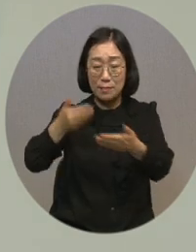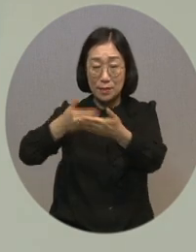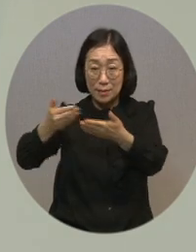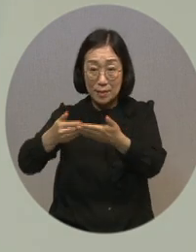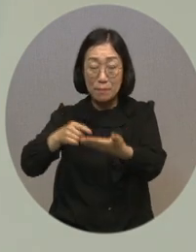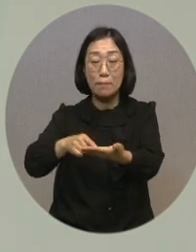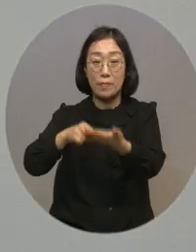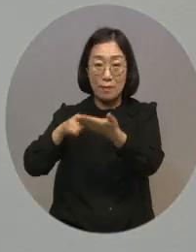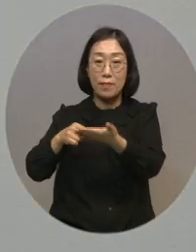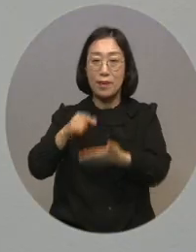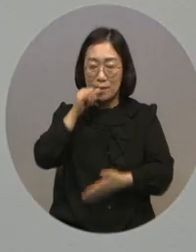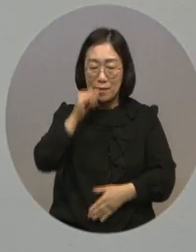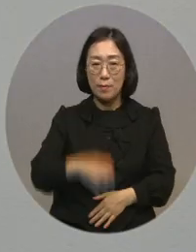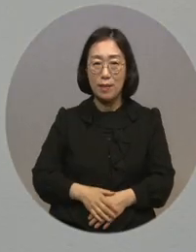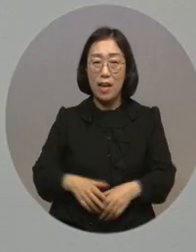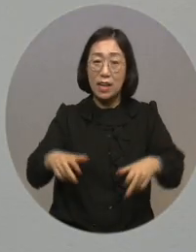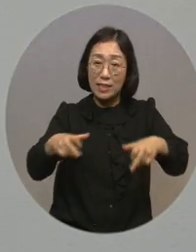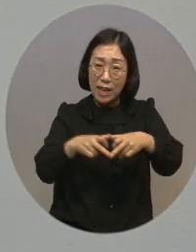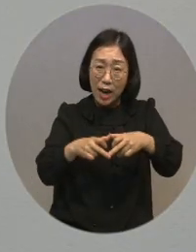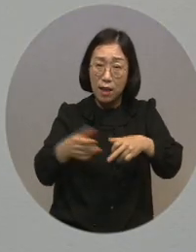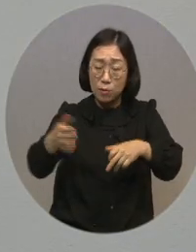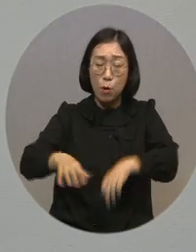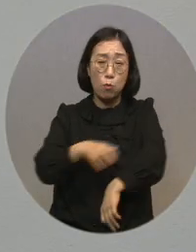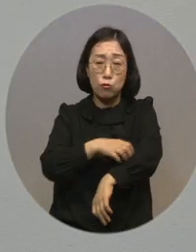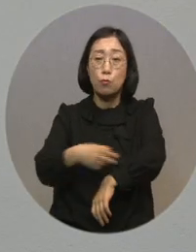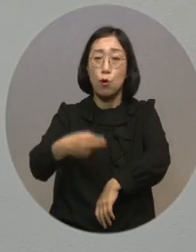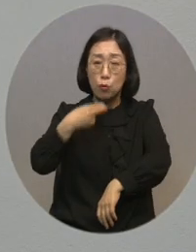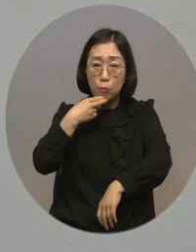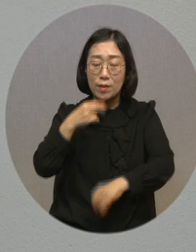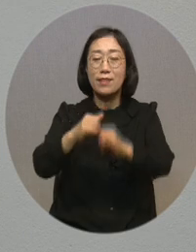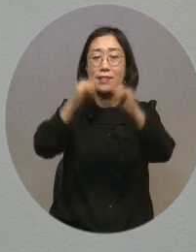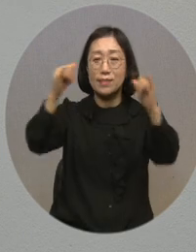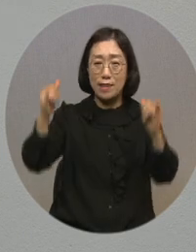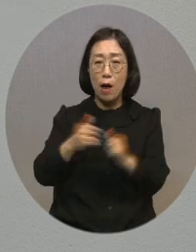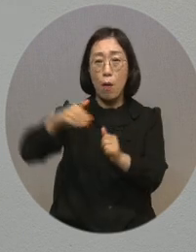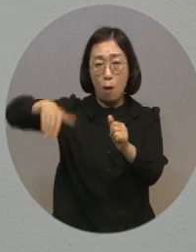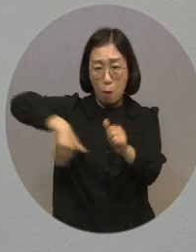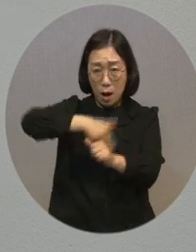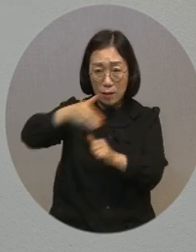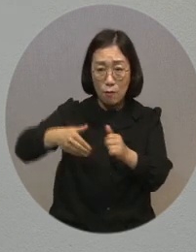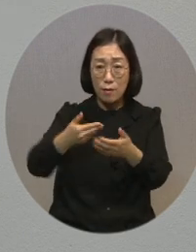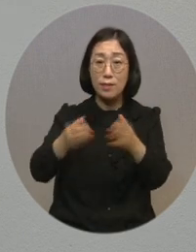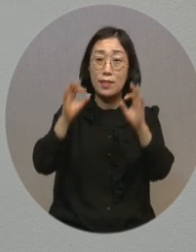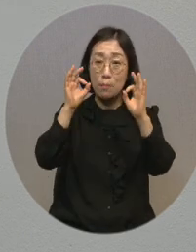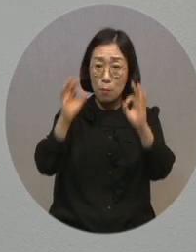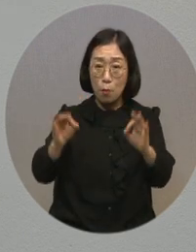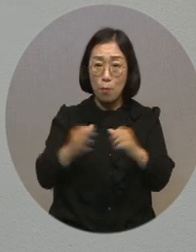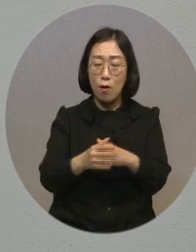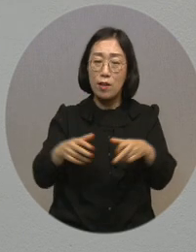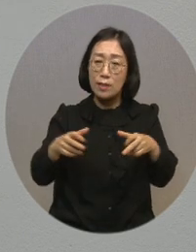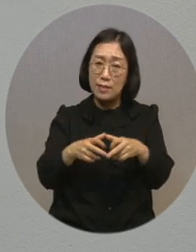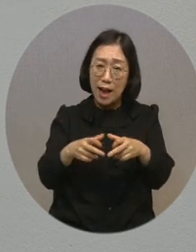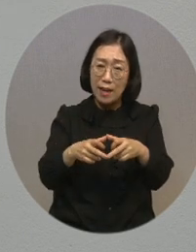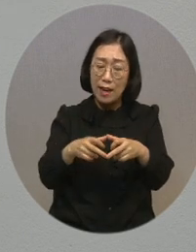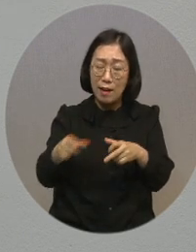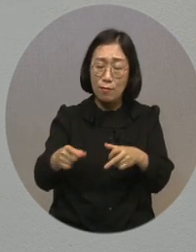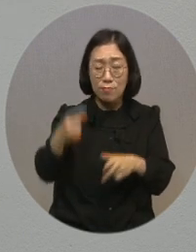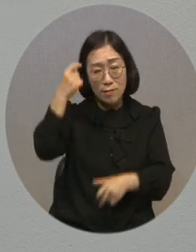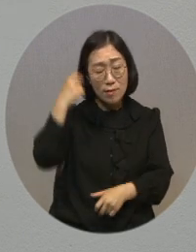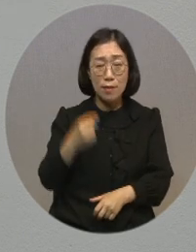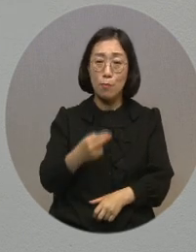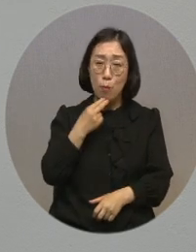작품으로 탄생했습니다. 장애가 장애로 느껴지지 않는 사회환경, 작품을 바라보면 장애라는 사실이